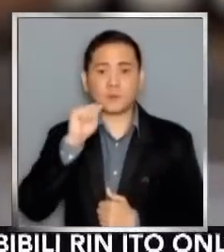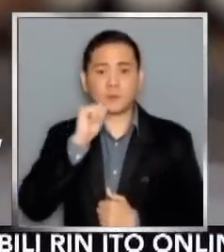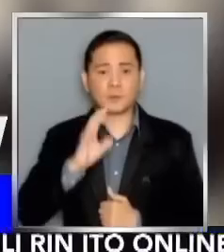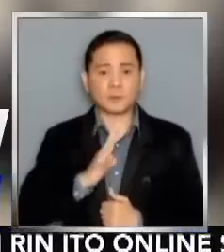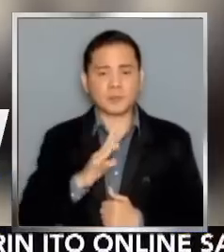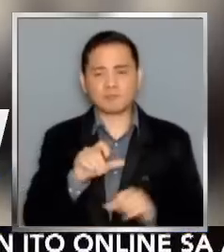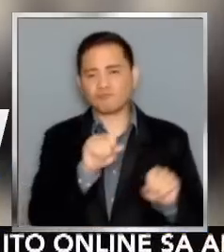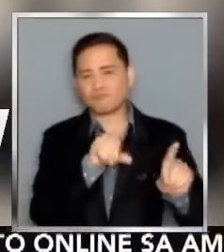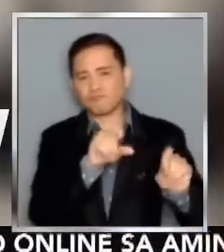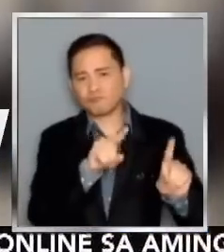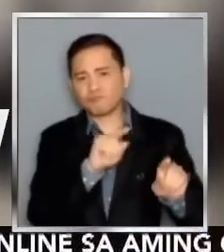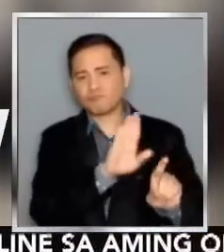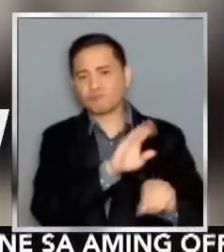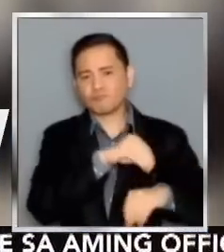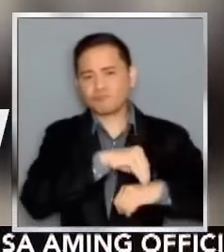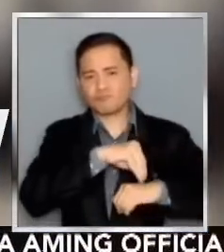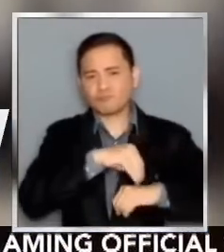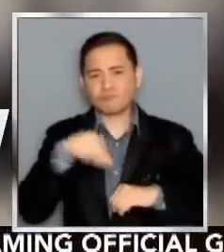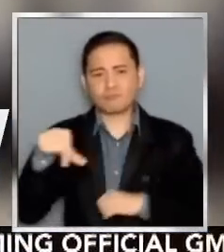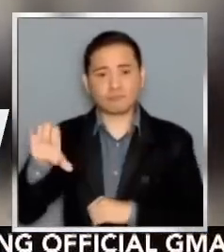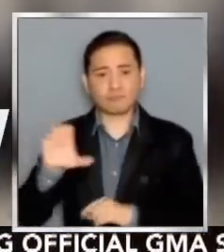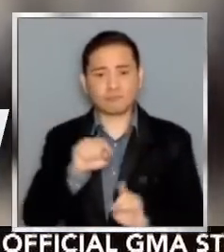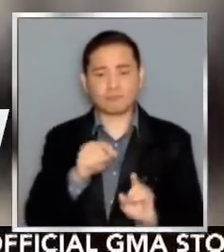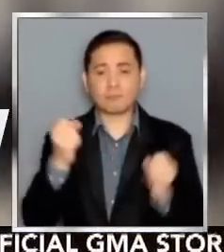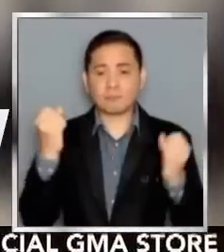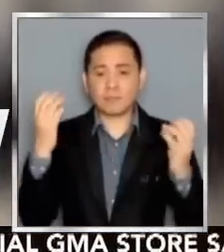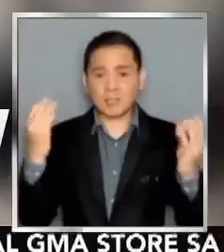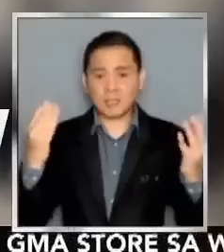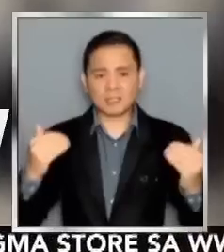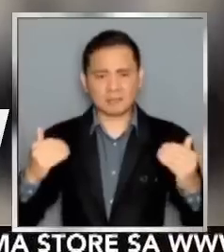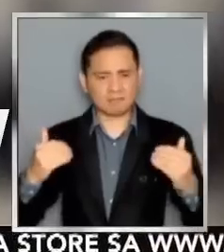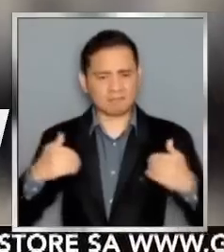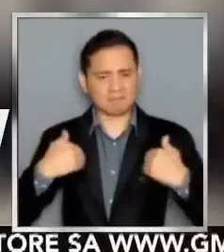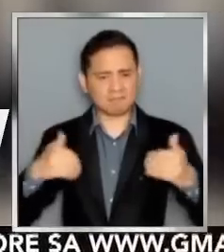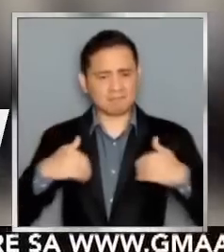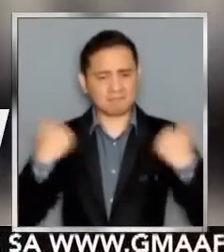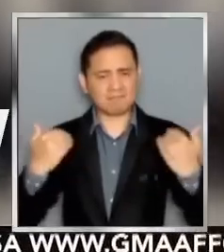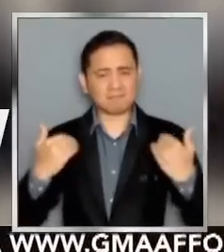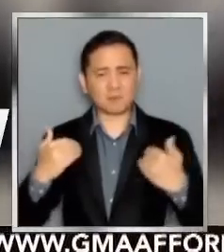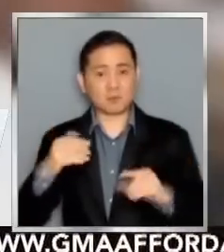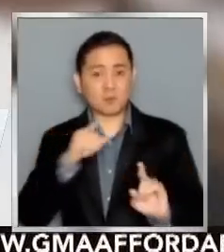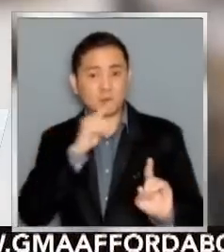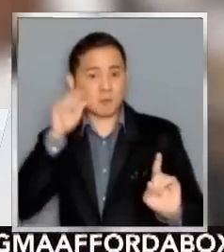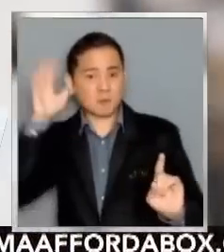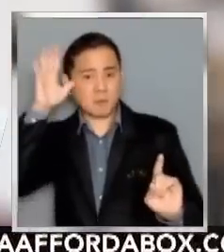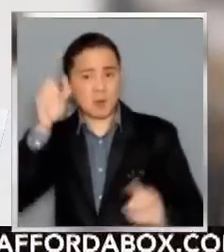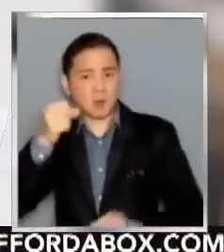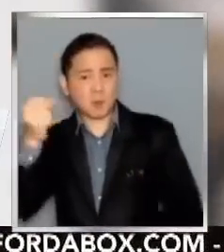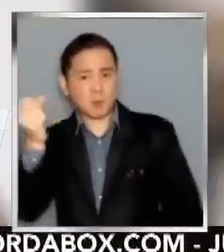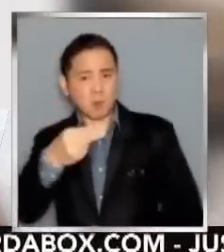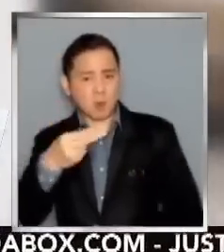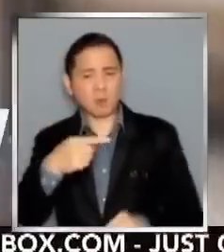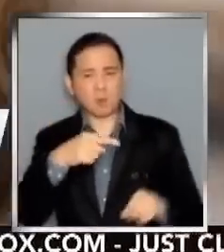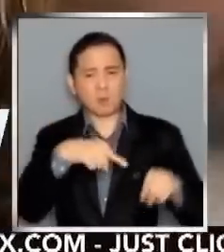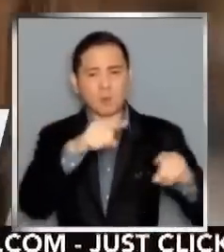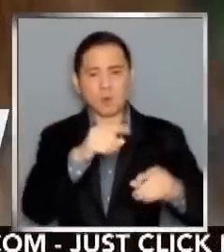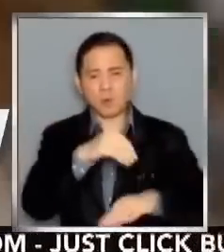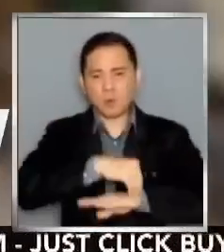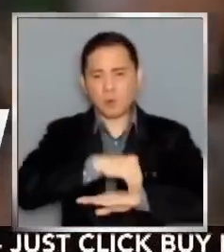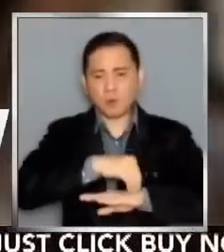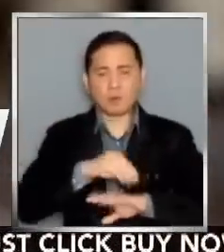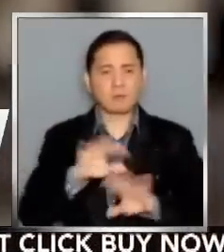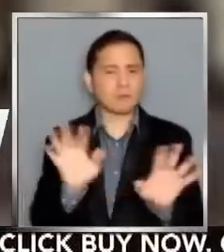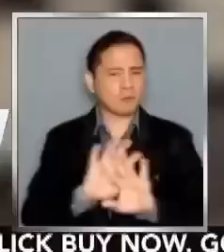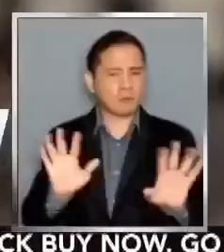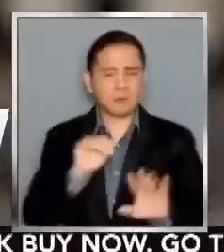City. Marami raw kabataan ang bumibili ng alak na napag-uutusan lang daw ng mga magulang. Pero hindi raw niya pinagbebentahan dahil